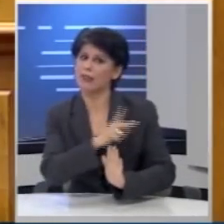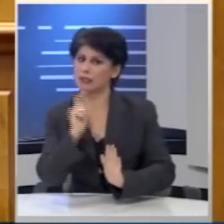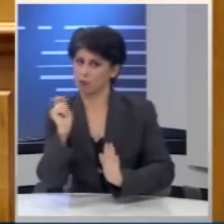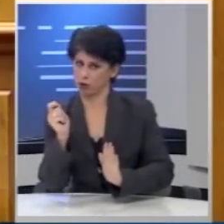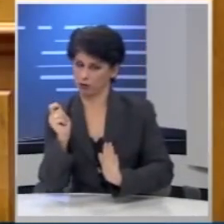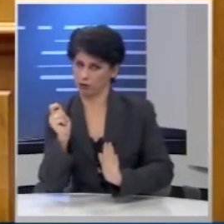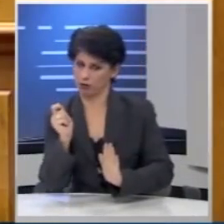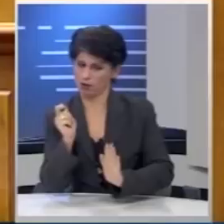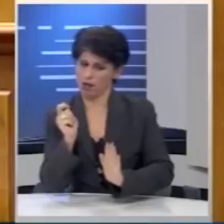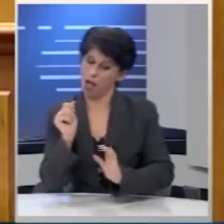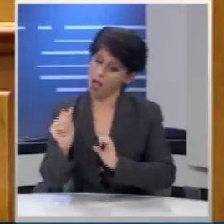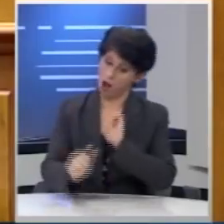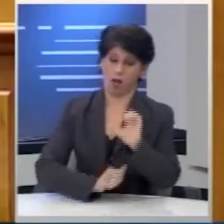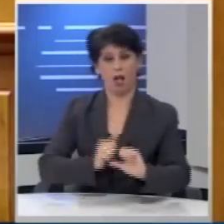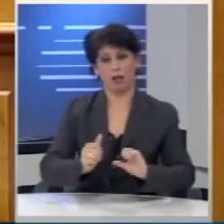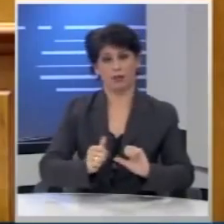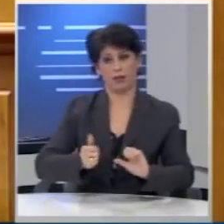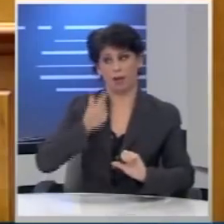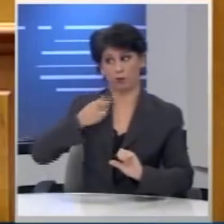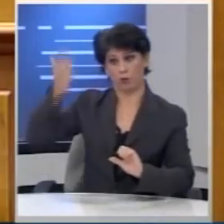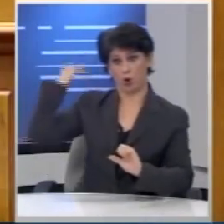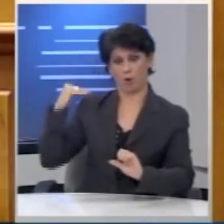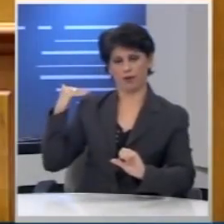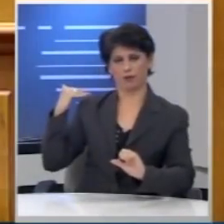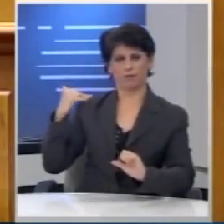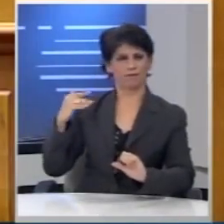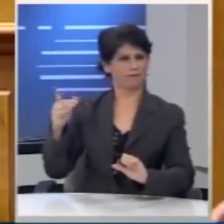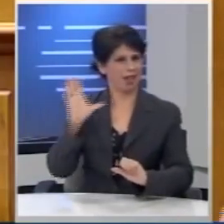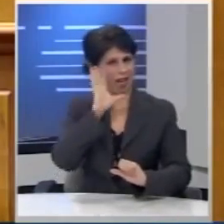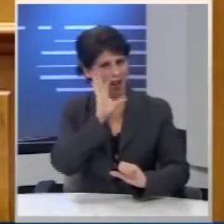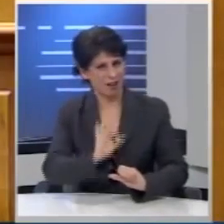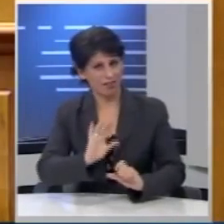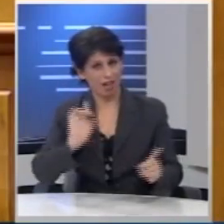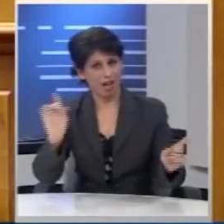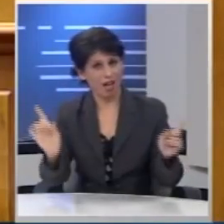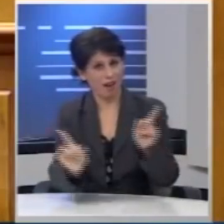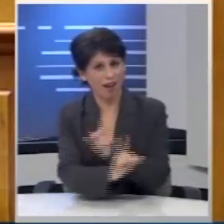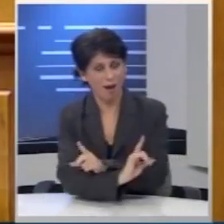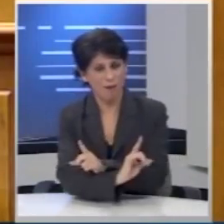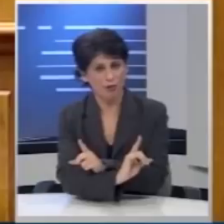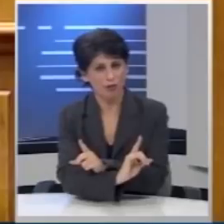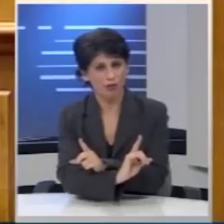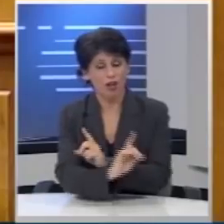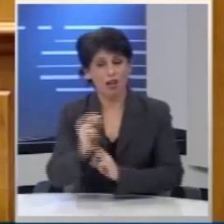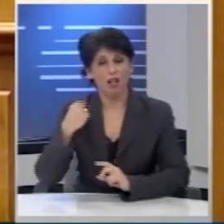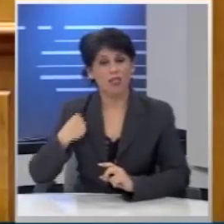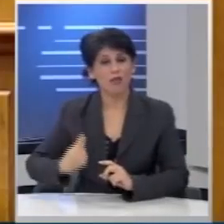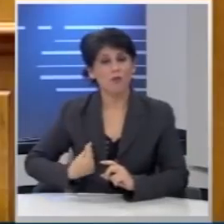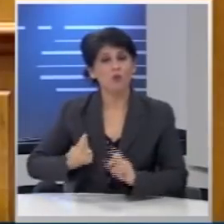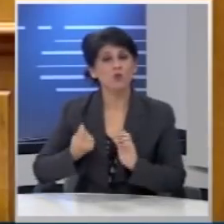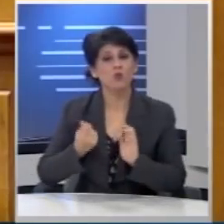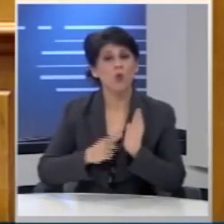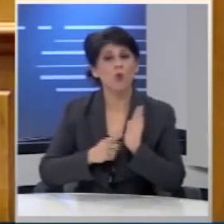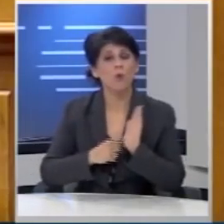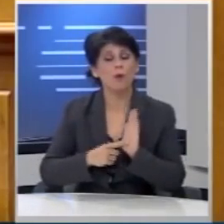πολιτική διαφοροποιείται από τον προκάτοχό σας, η αλήθεια είναι τελείως ανάποδη. Και στο δημοσιονομικό